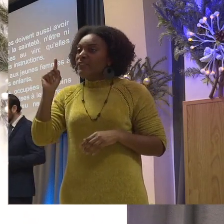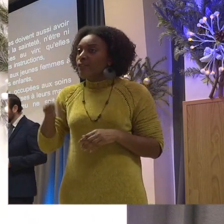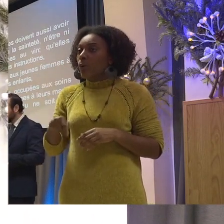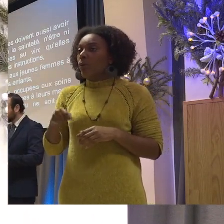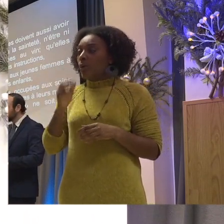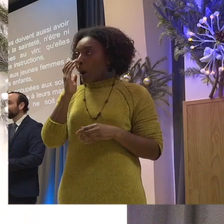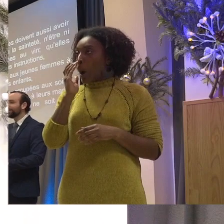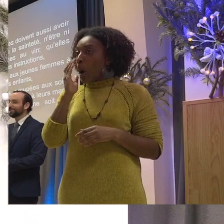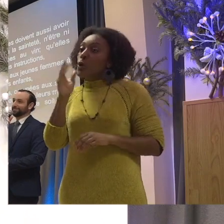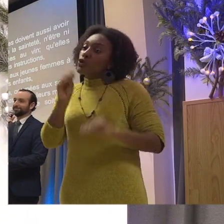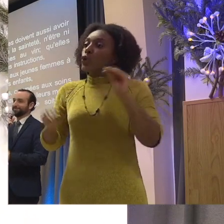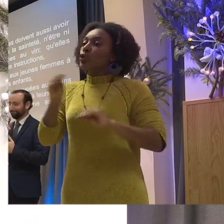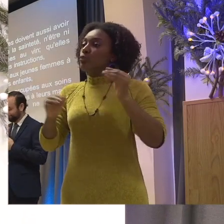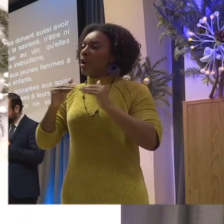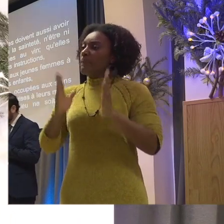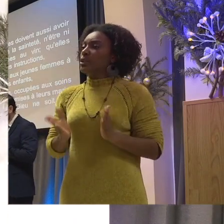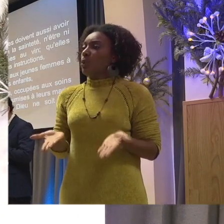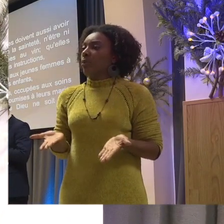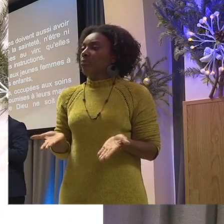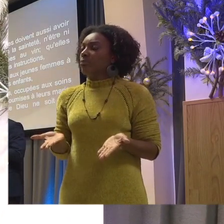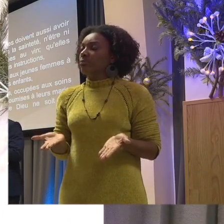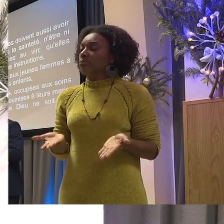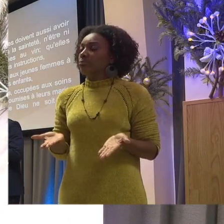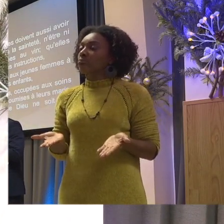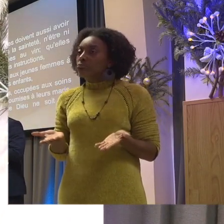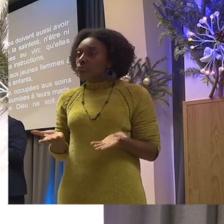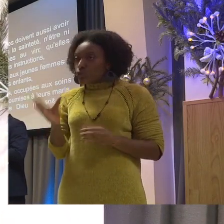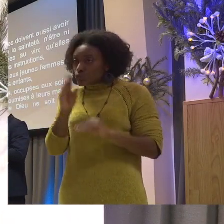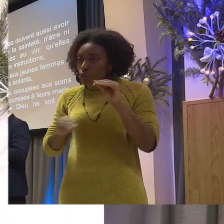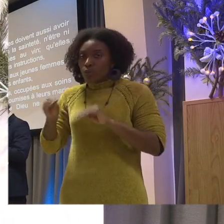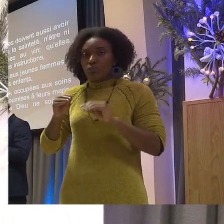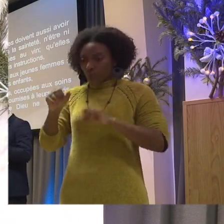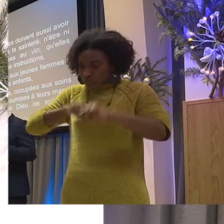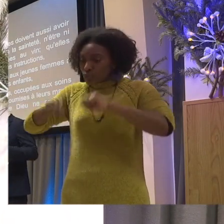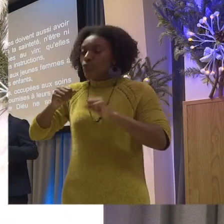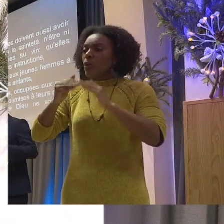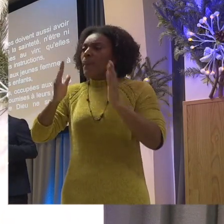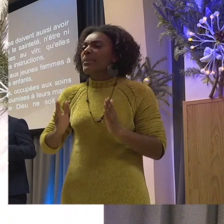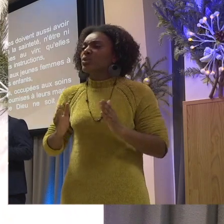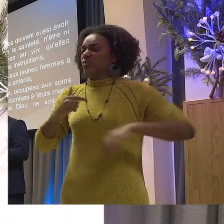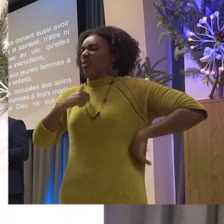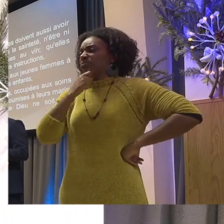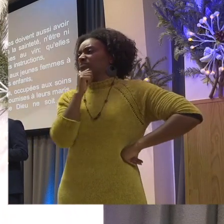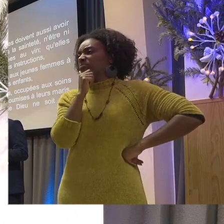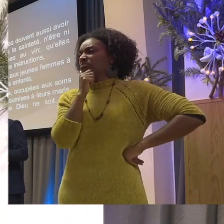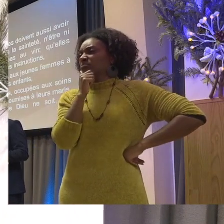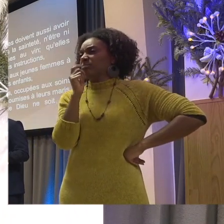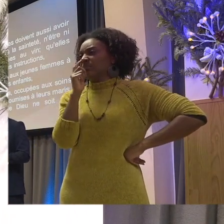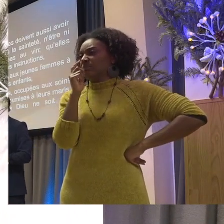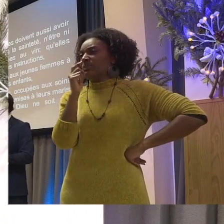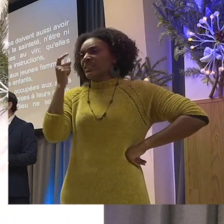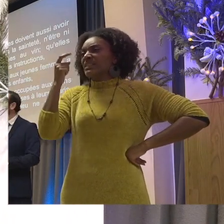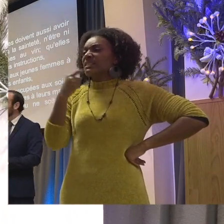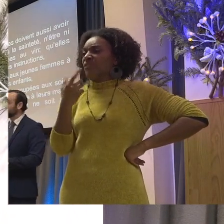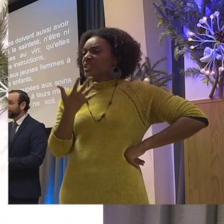occupées aux soins domestiques. Aux soins domestiques. Et je me suis interrogé sur cette expression parce que je pense que